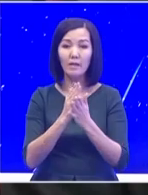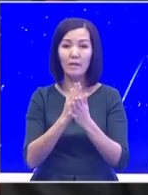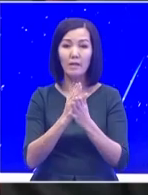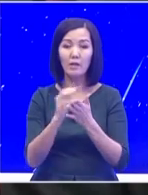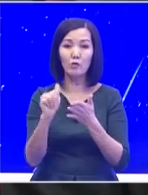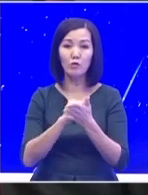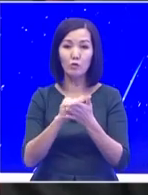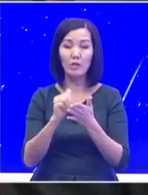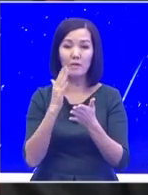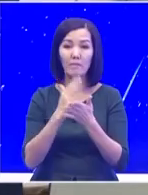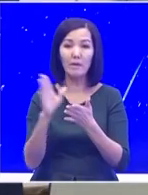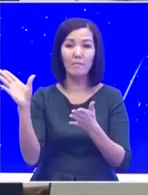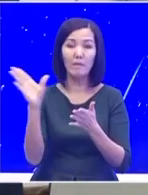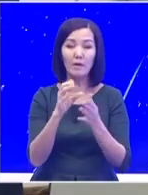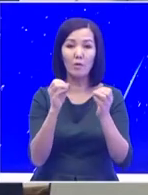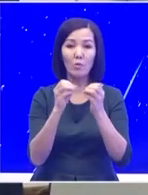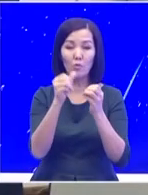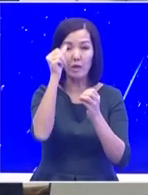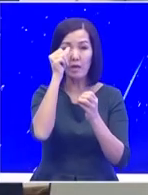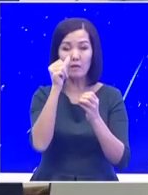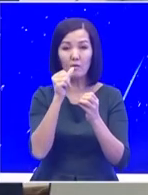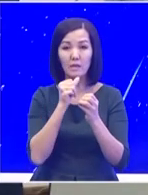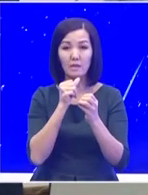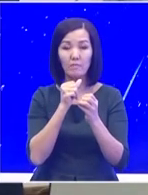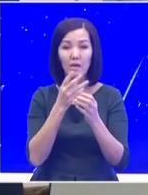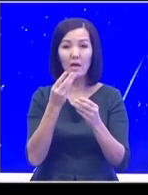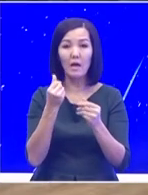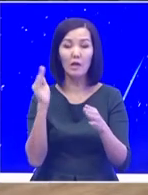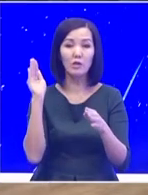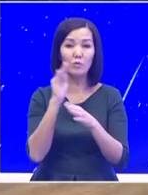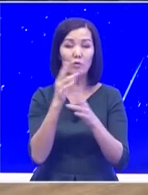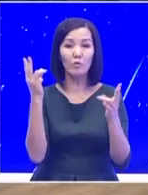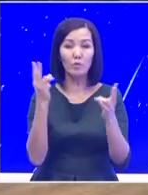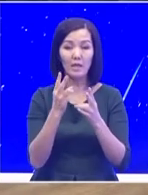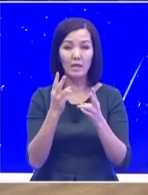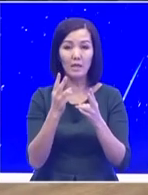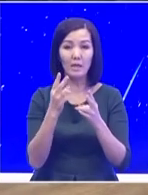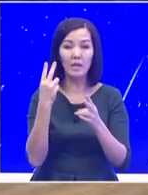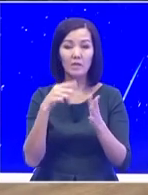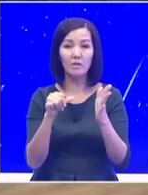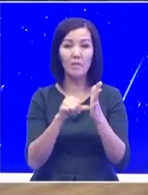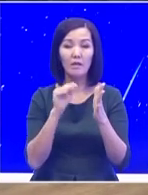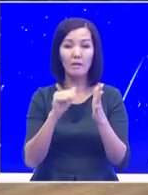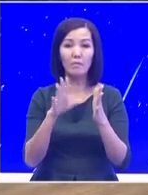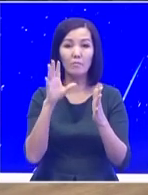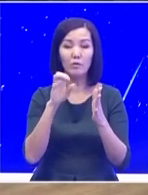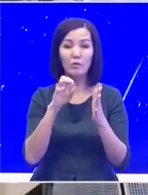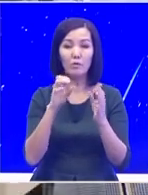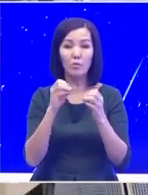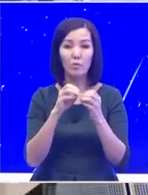кез келген маманға 10 айлық есептік көрсеткіш көлемінде қаржы қосылуы керек, яғни 26510